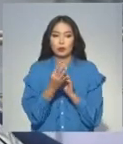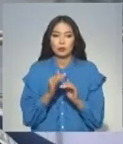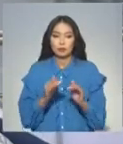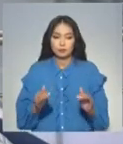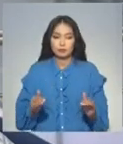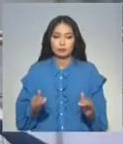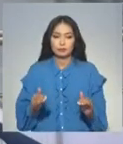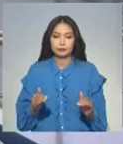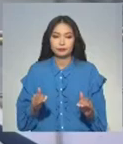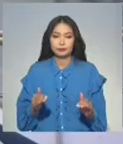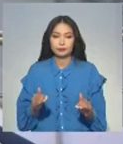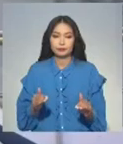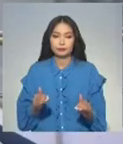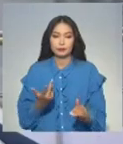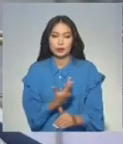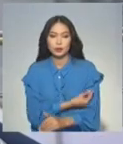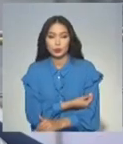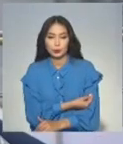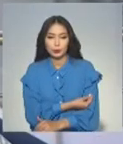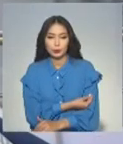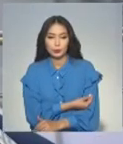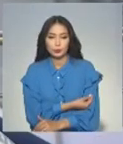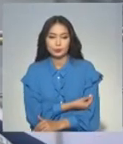және егу